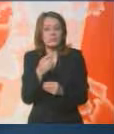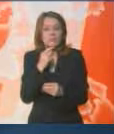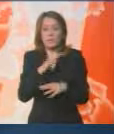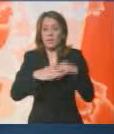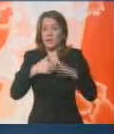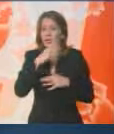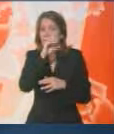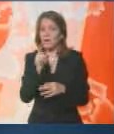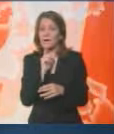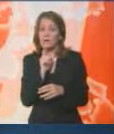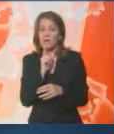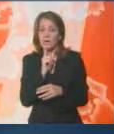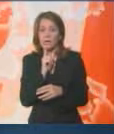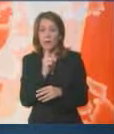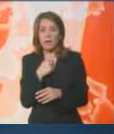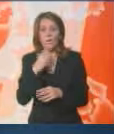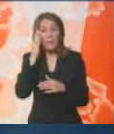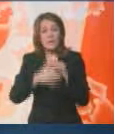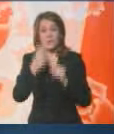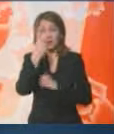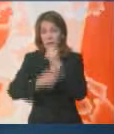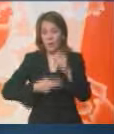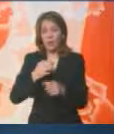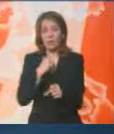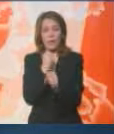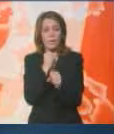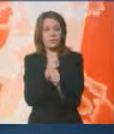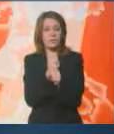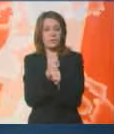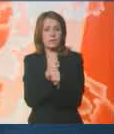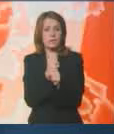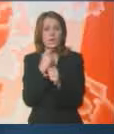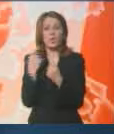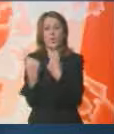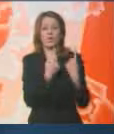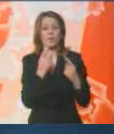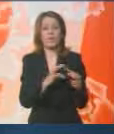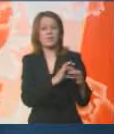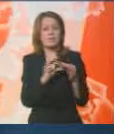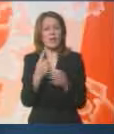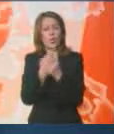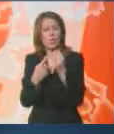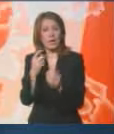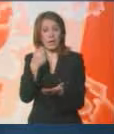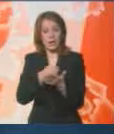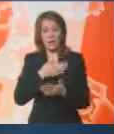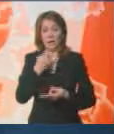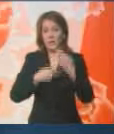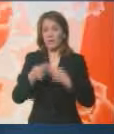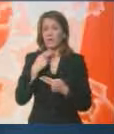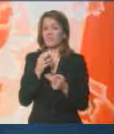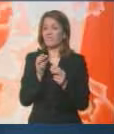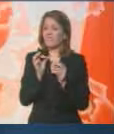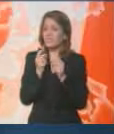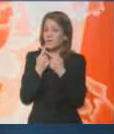praksi. Mi već posljednjih dve godine poslujemo u uslovima stalne devalvacije dinara, jer naš proizvod je specifičan.